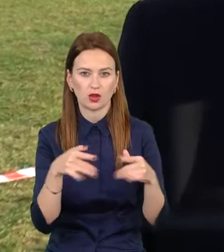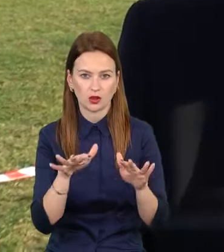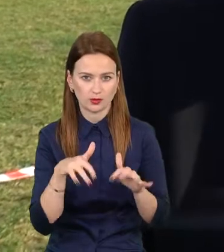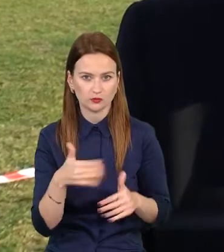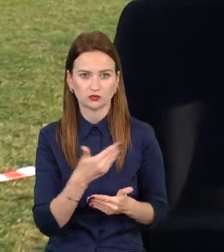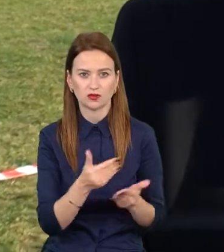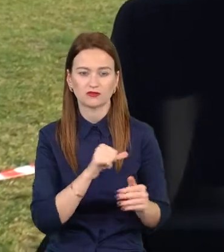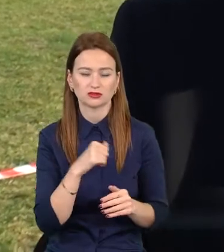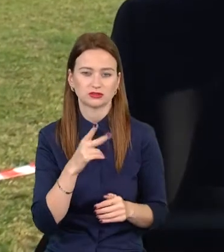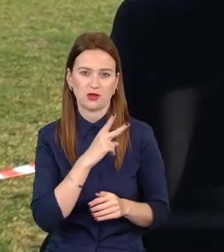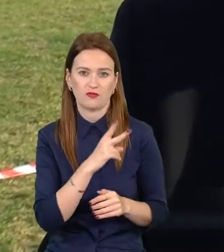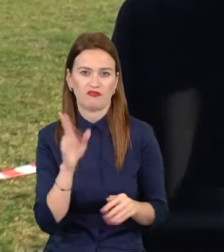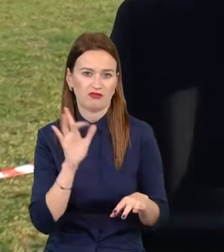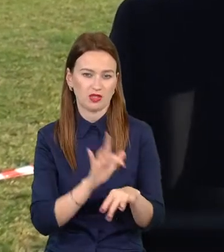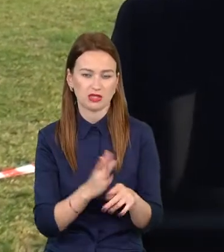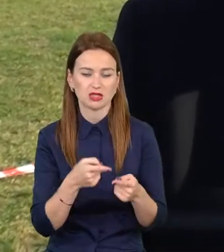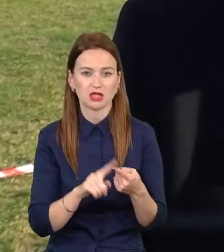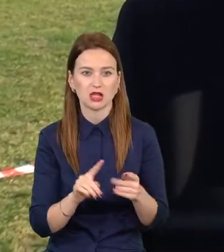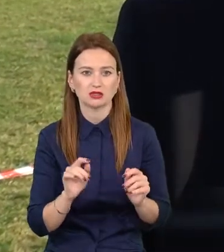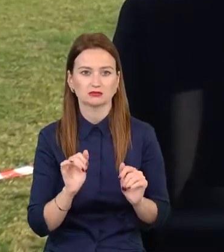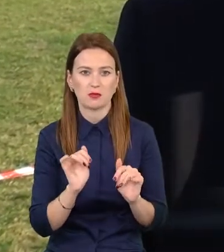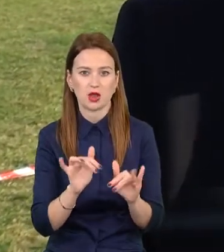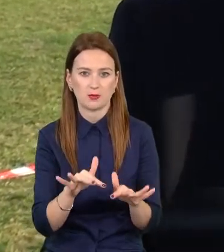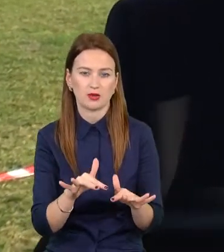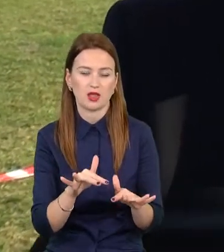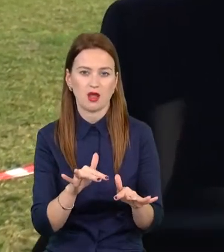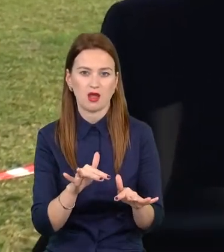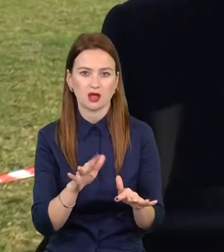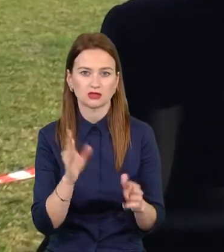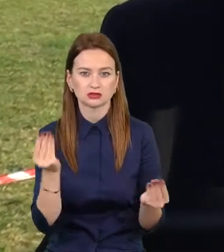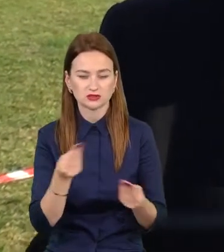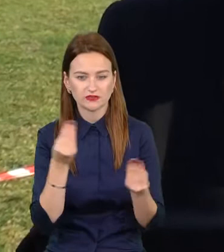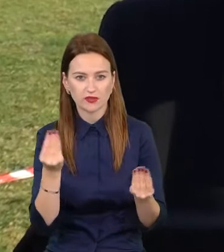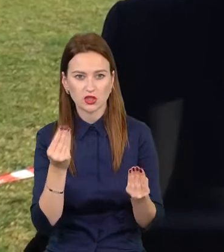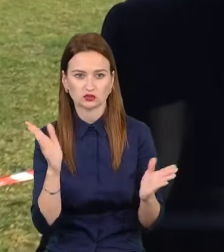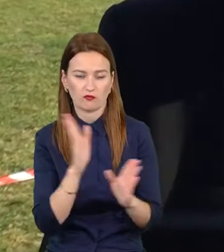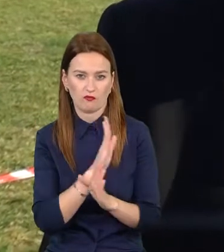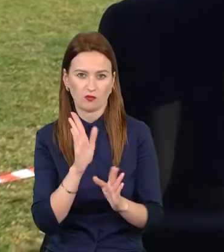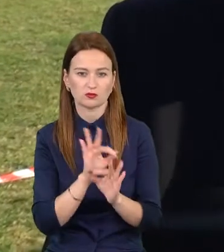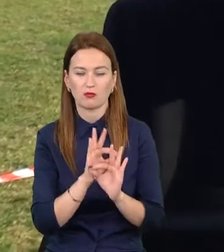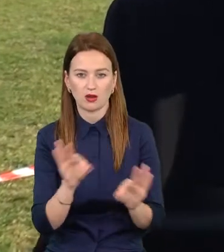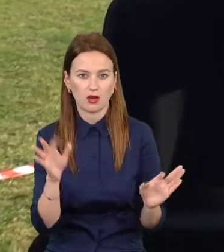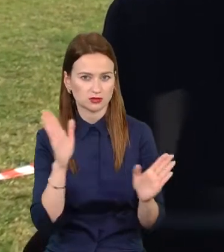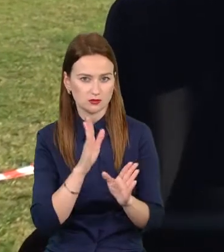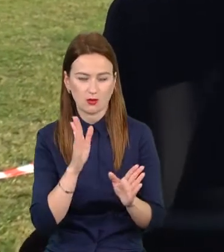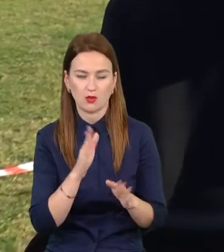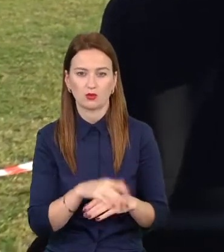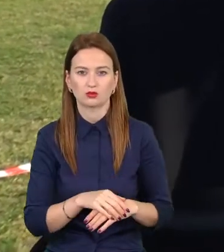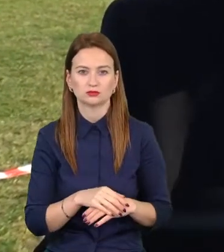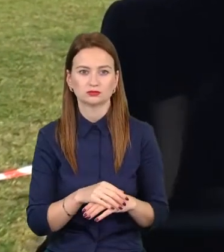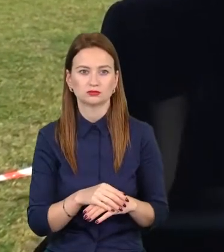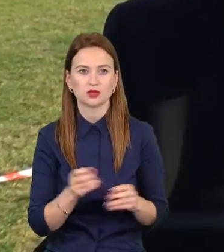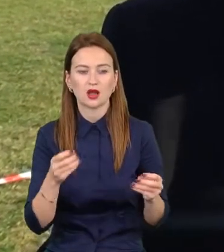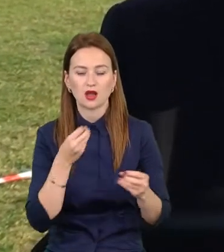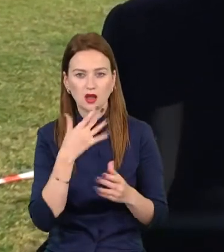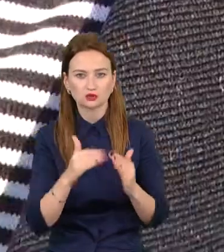видите очевидцы этого мероприятия на свежем воздухе, при прекрасной погоде, на хорошо